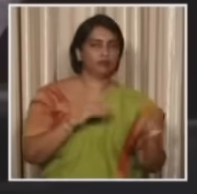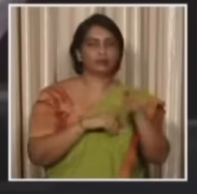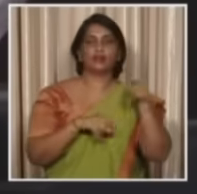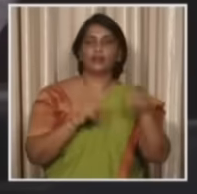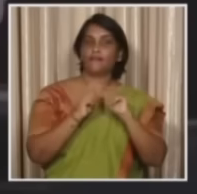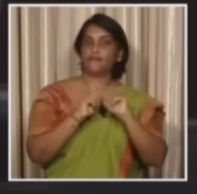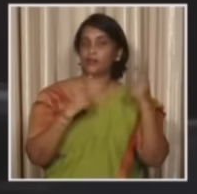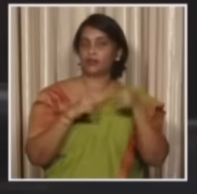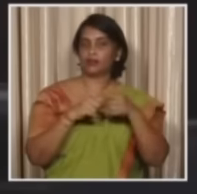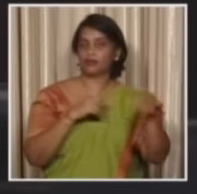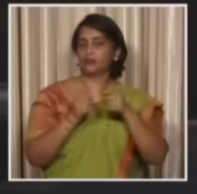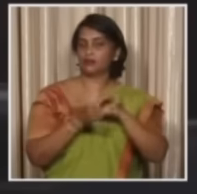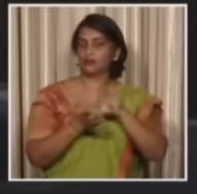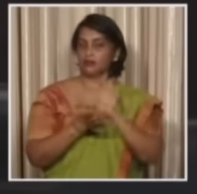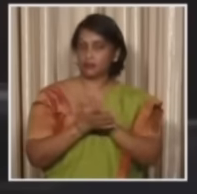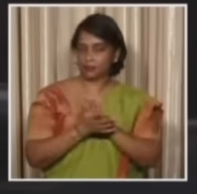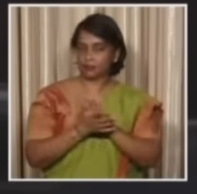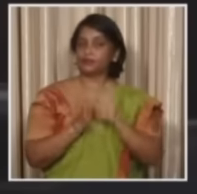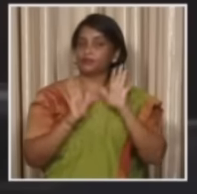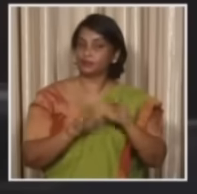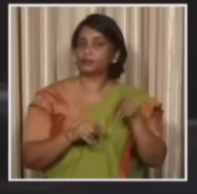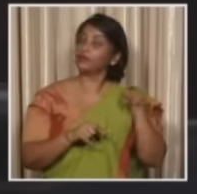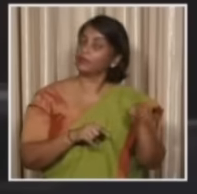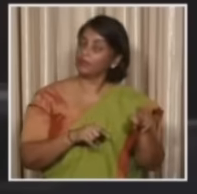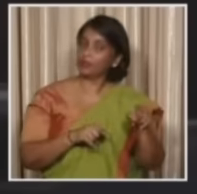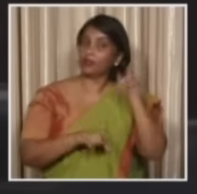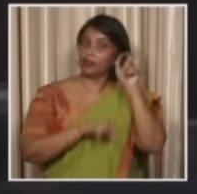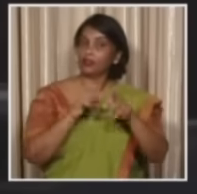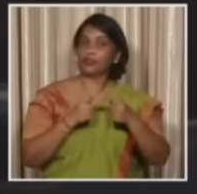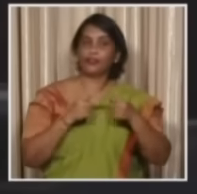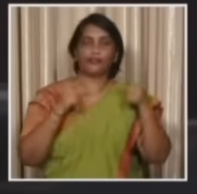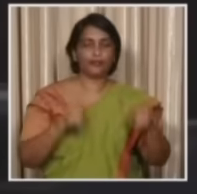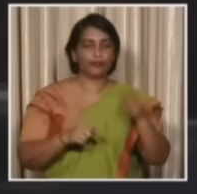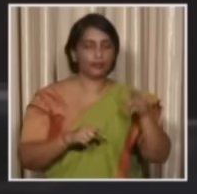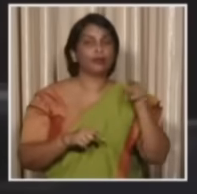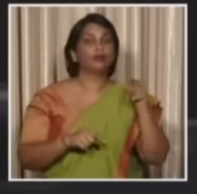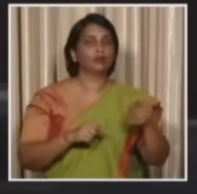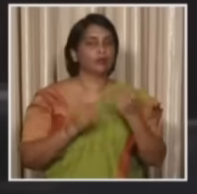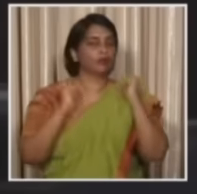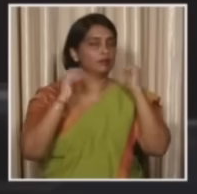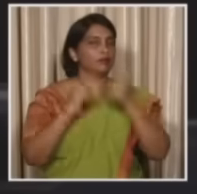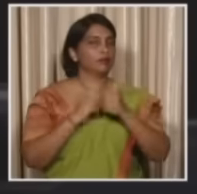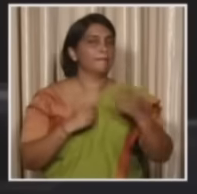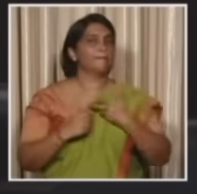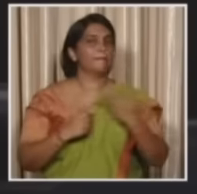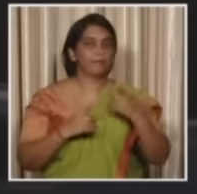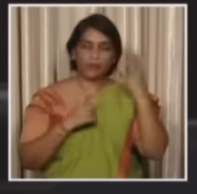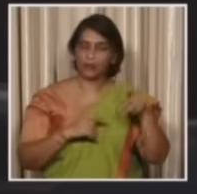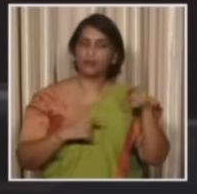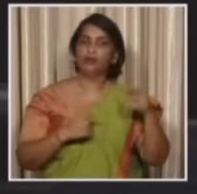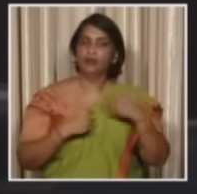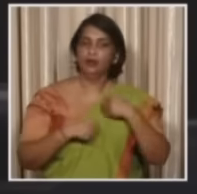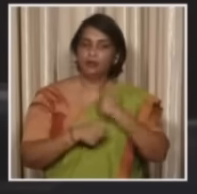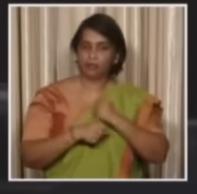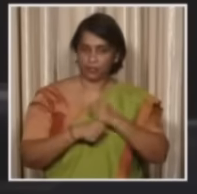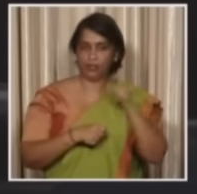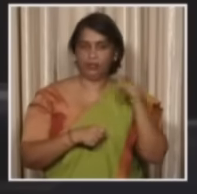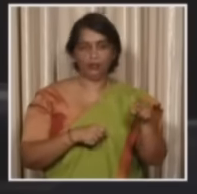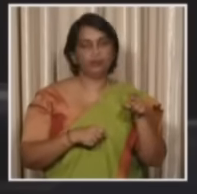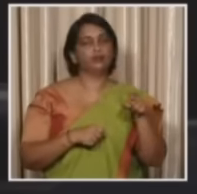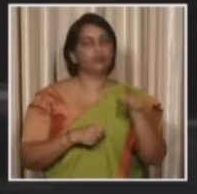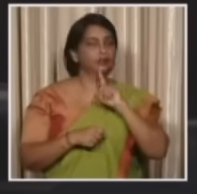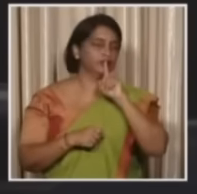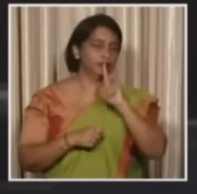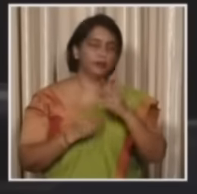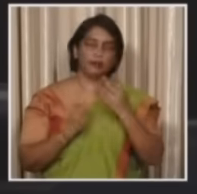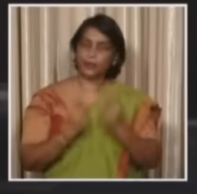වෙනස් විදිහට ගන්න උත්සාහ කරා. හැබැයි ඒ අයගේ විරෝධයන් එක්ක ඒව සාර්ථක කරගන්න බැරි වුණා. ඒ නිසා අපි ආණ්ඩුවට බල කරලා